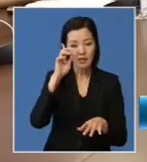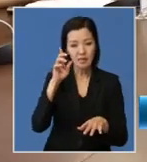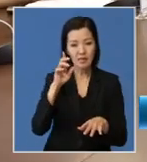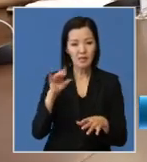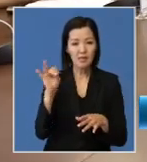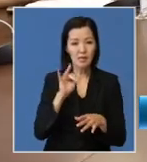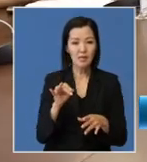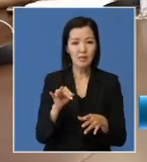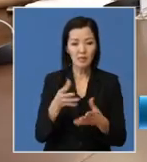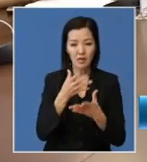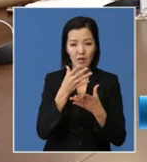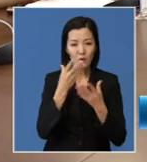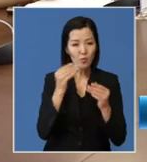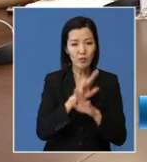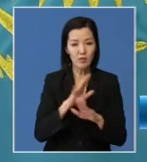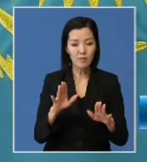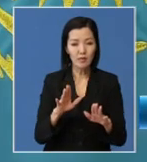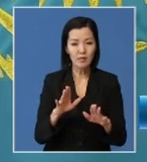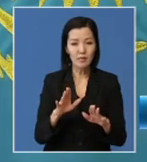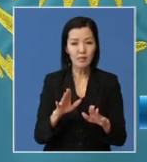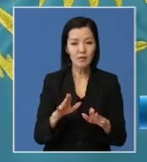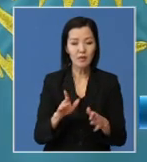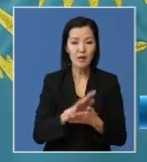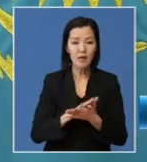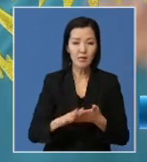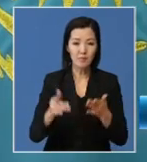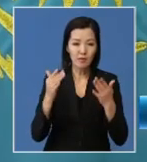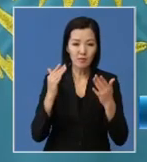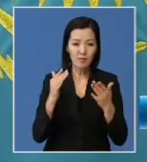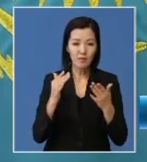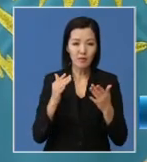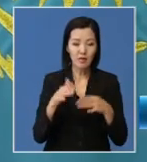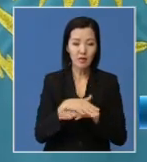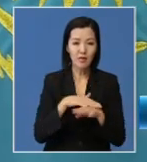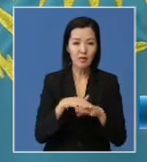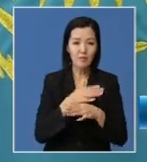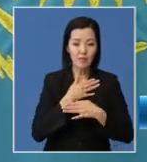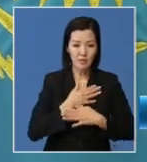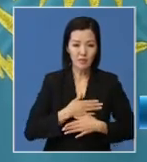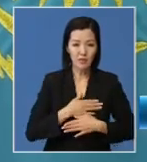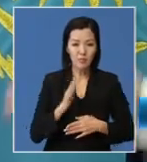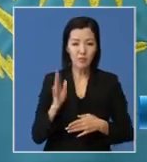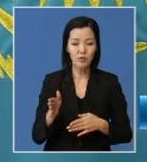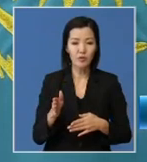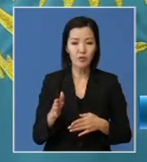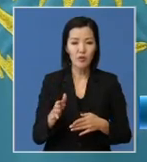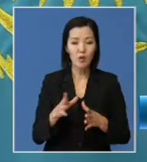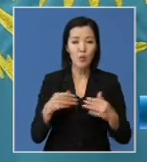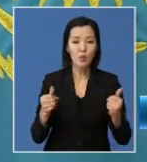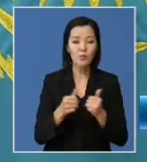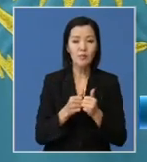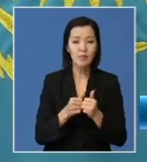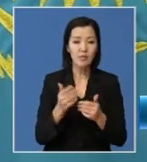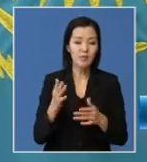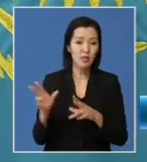Сіздерді ешқашан ұмытпаймыз. Аспанымыз ашық болсын, еліміз тыныш болсын. Сіздердің отбасыларыңызда только